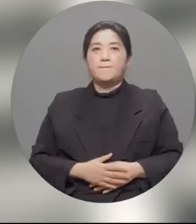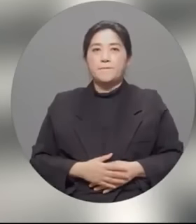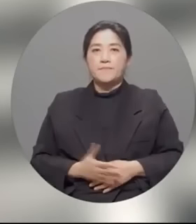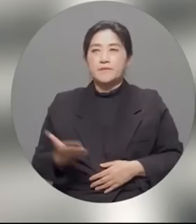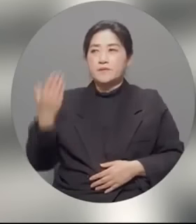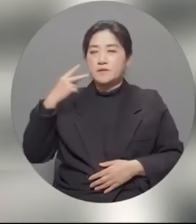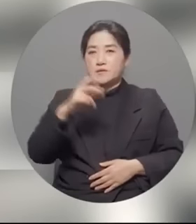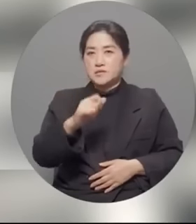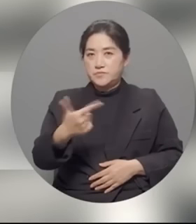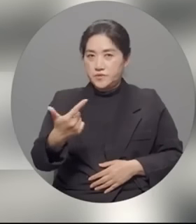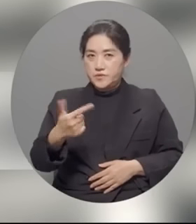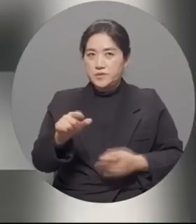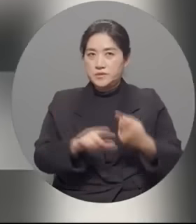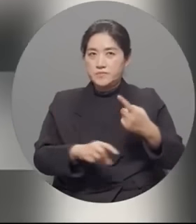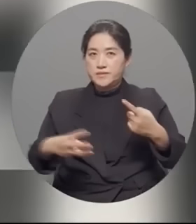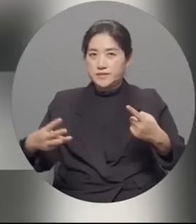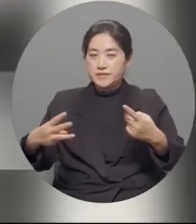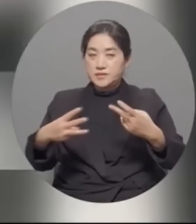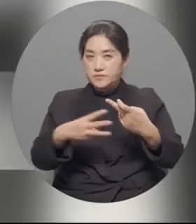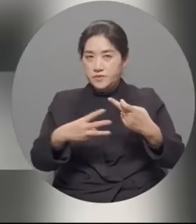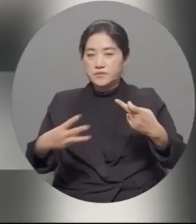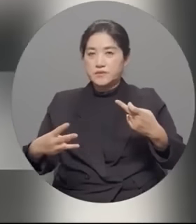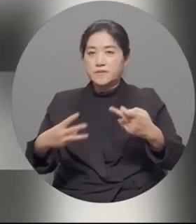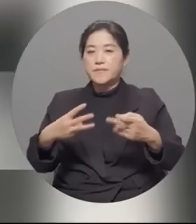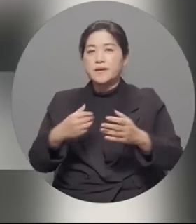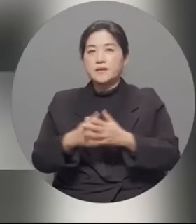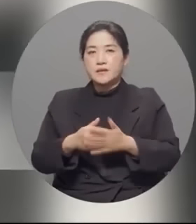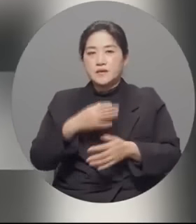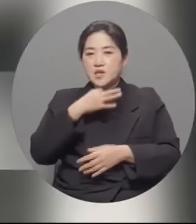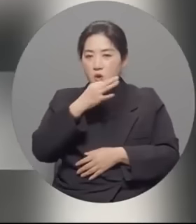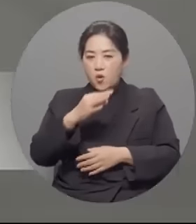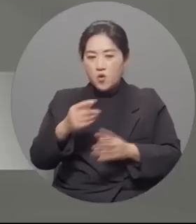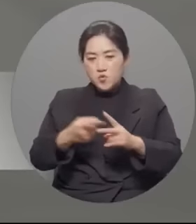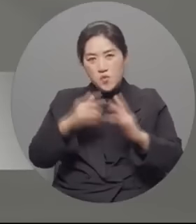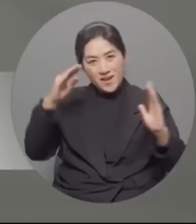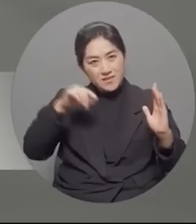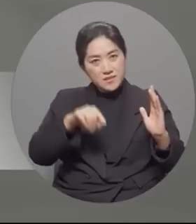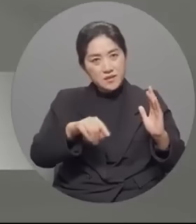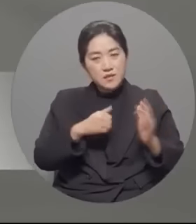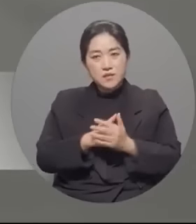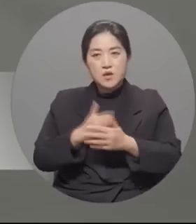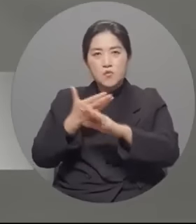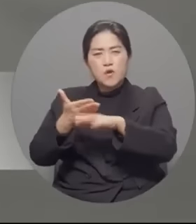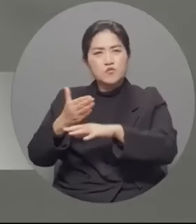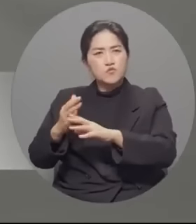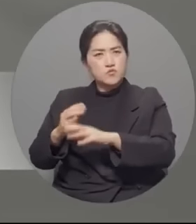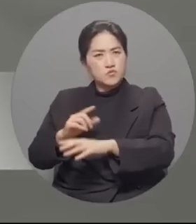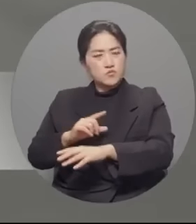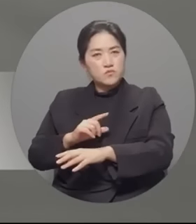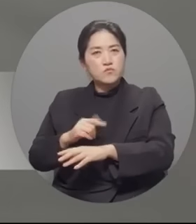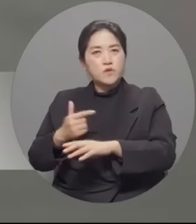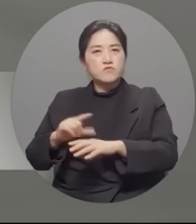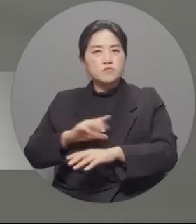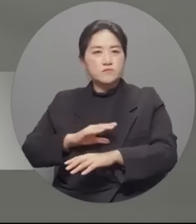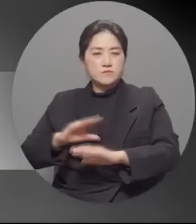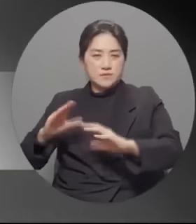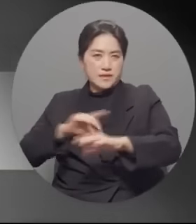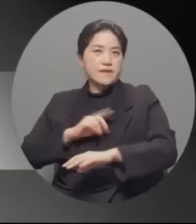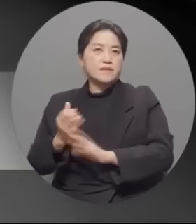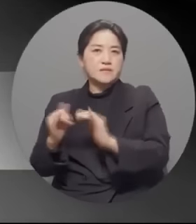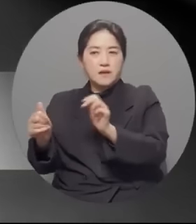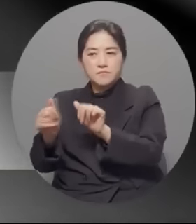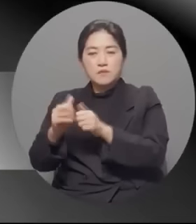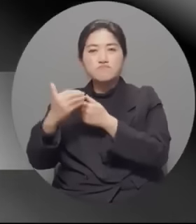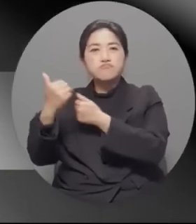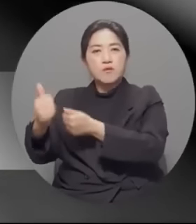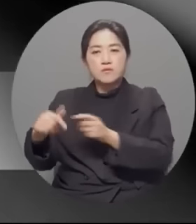지난 2016년 12월 3일 당시 10살 초등학생이던 피해자는 외국 국적의 남성에게 불려갔습니다.